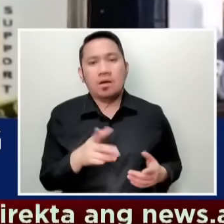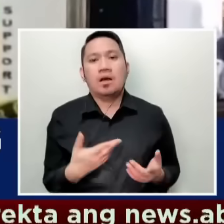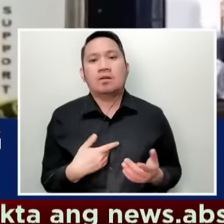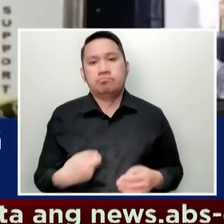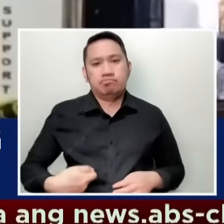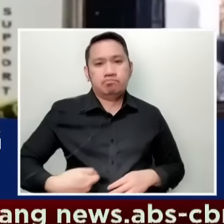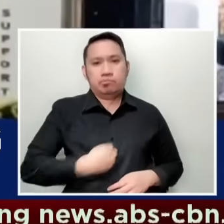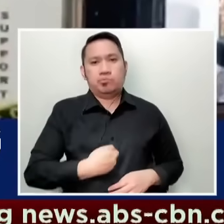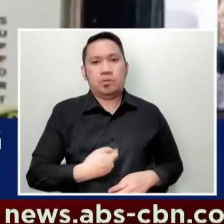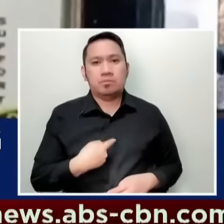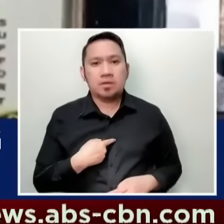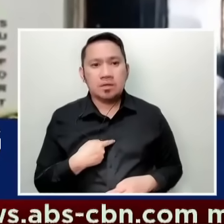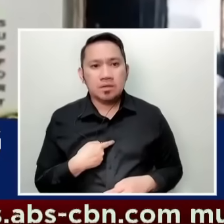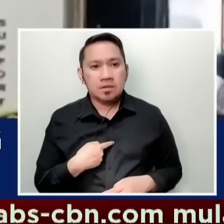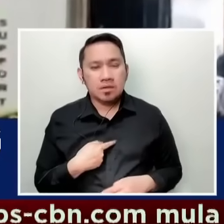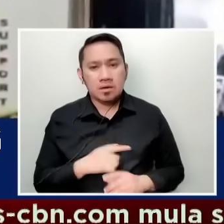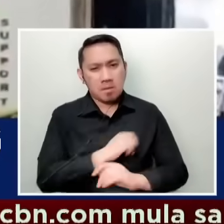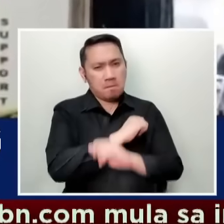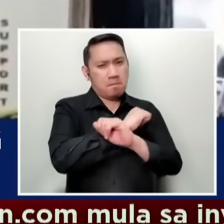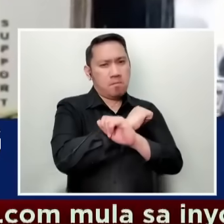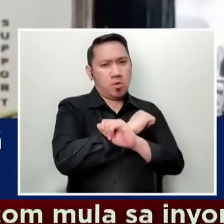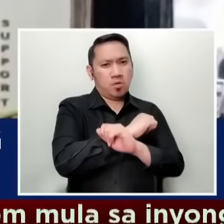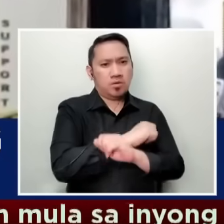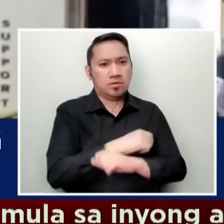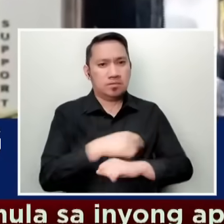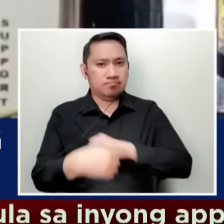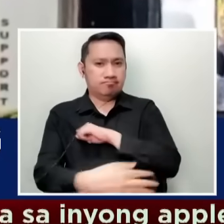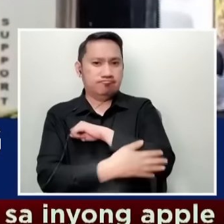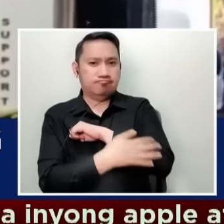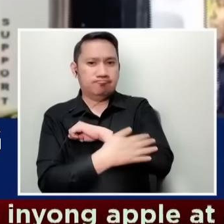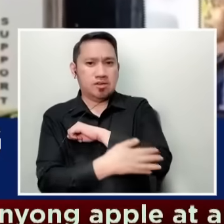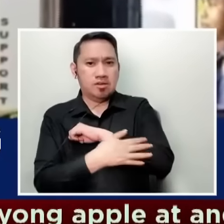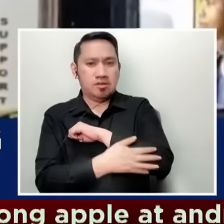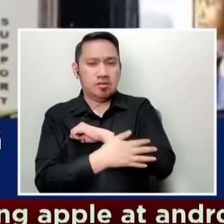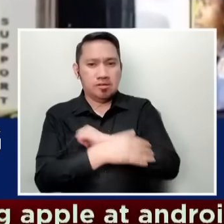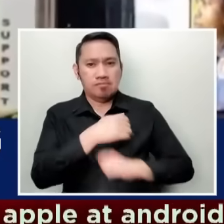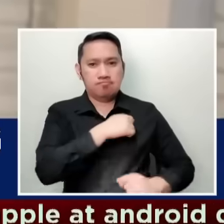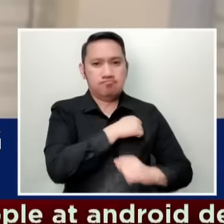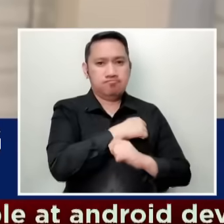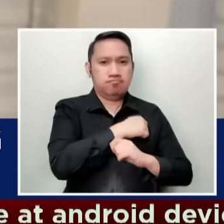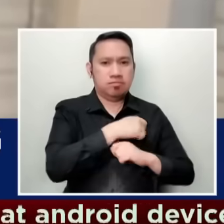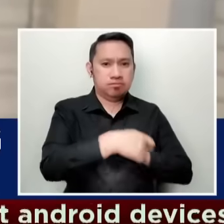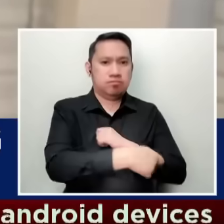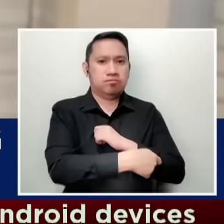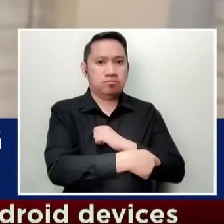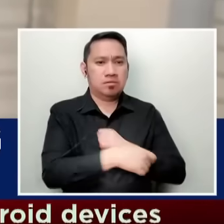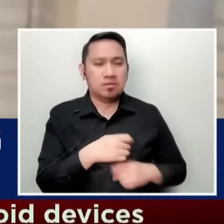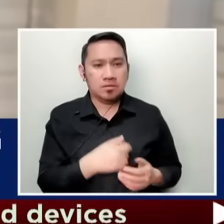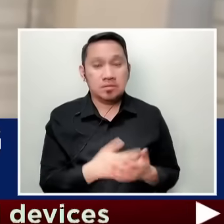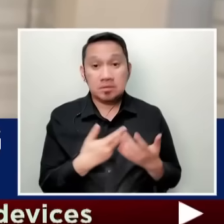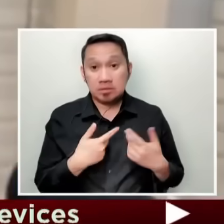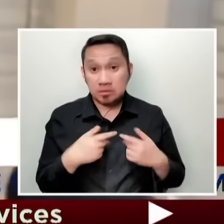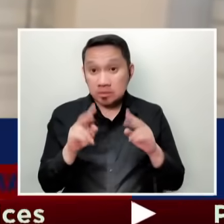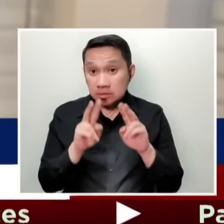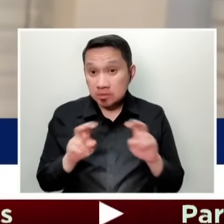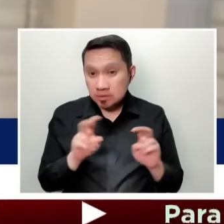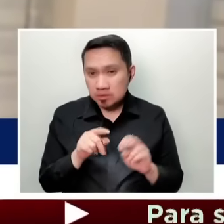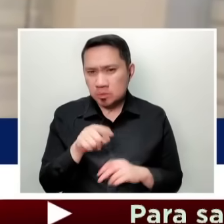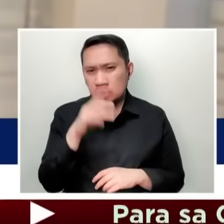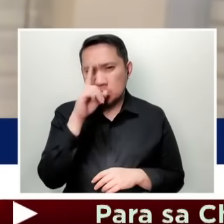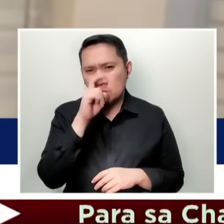sinaksak. Nasa lag ko po kaya dito po ako natamaan sa braso. So, lumalabas sa investigation namin itong matanda